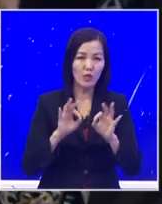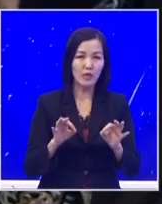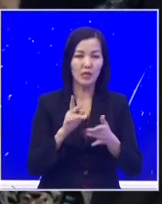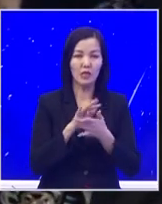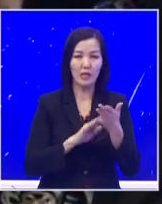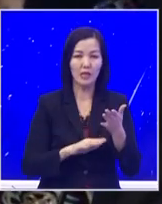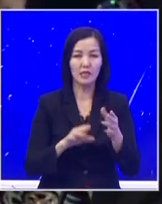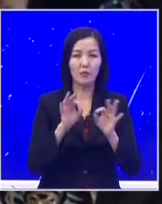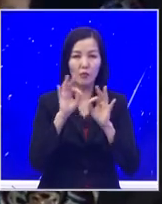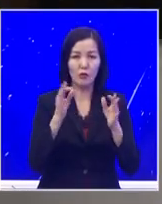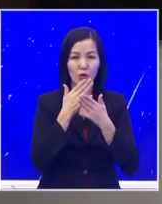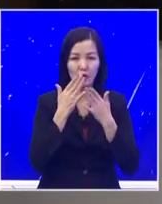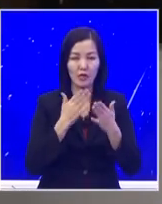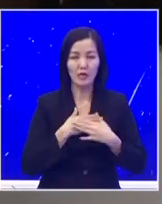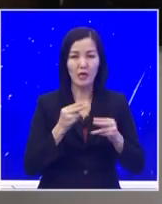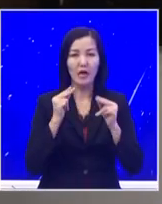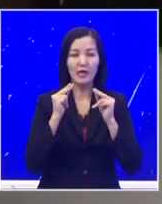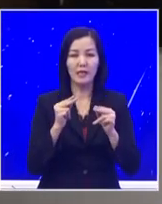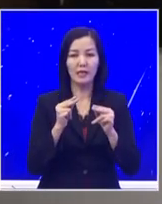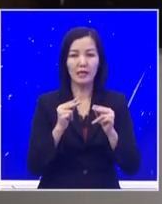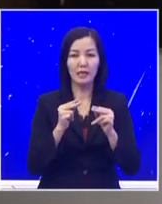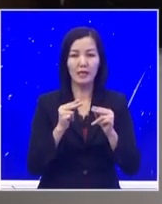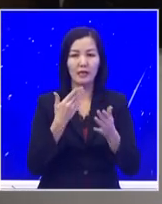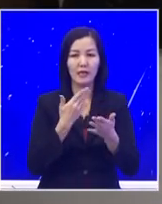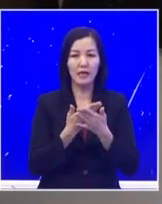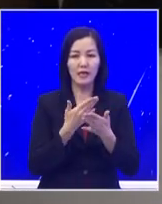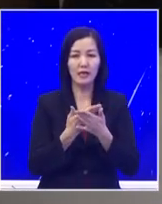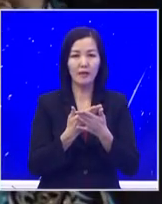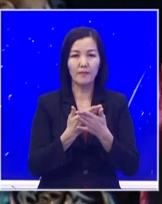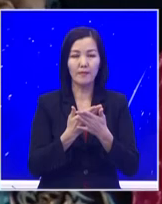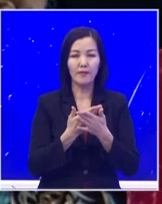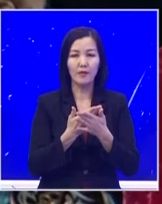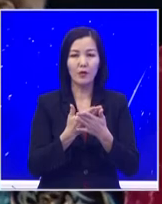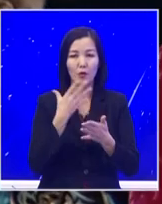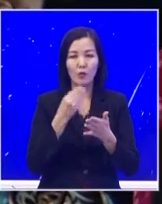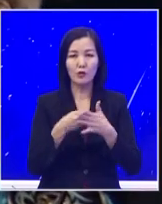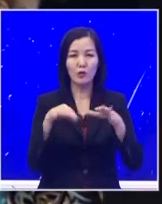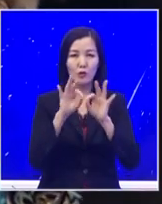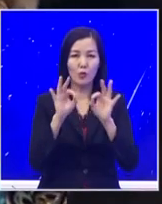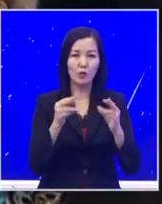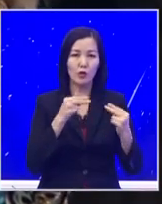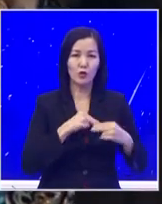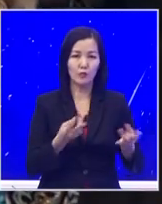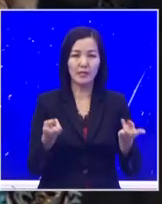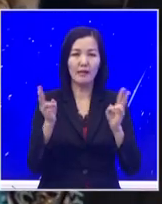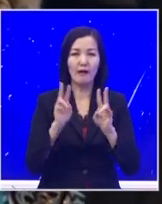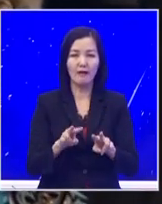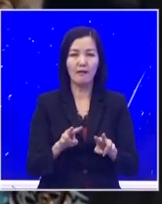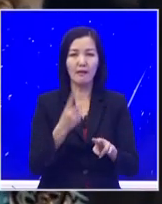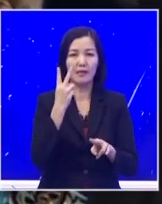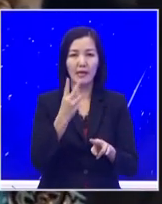адал екендігін, осы өмірге адал екендігін дәлелдеп, сол ұлы көштің үзігі боп, жалғауы боп